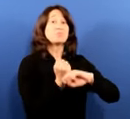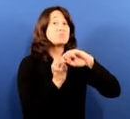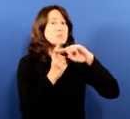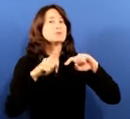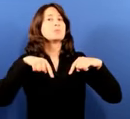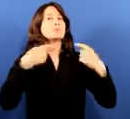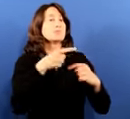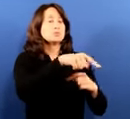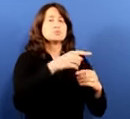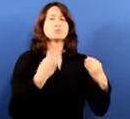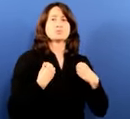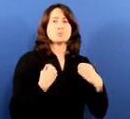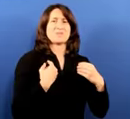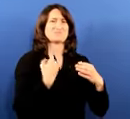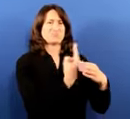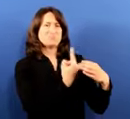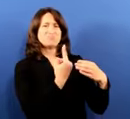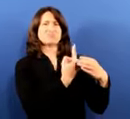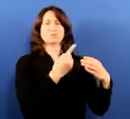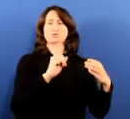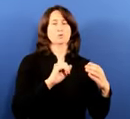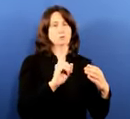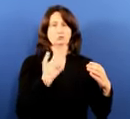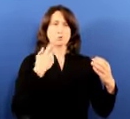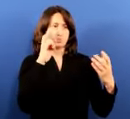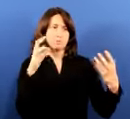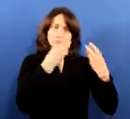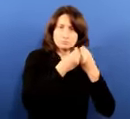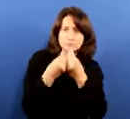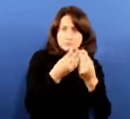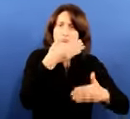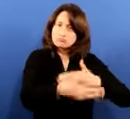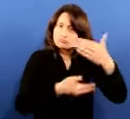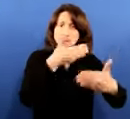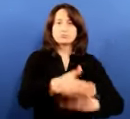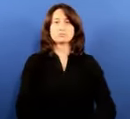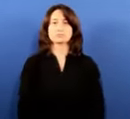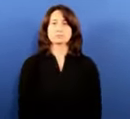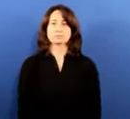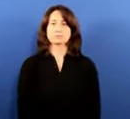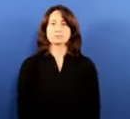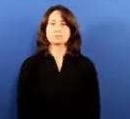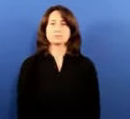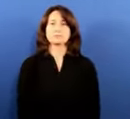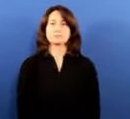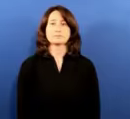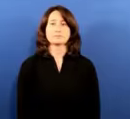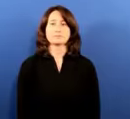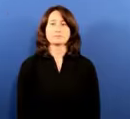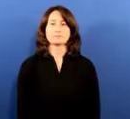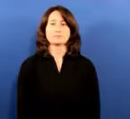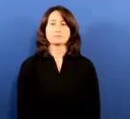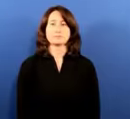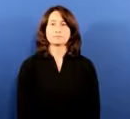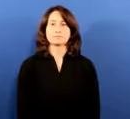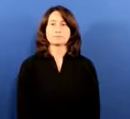arteko zubilana egingo dutenak, baliabideak eskaintzeko. Horrez gain, genero indarkeria jasaten duten emakumeei lagunduko diete